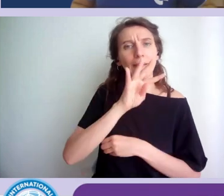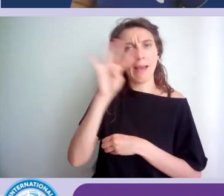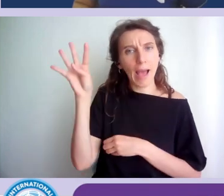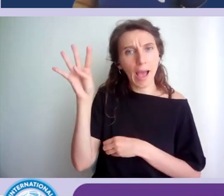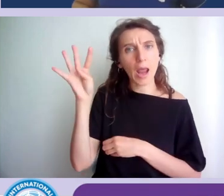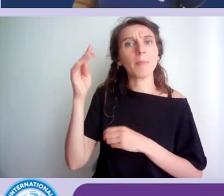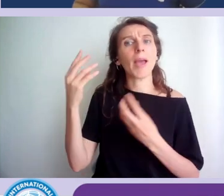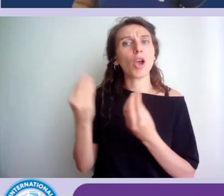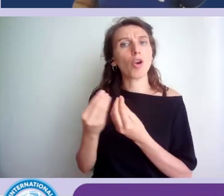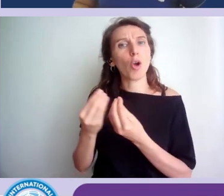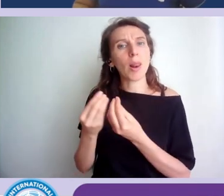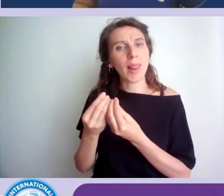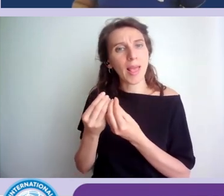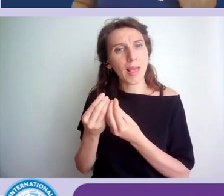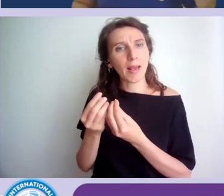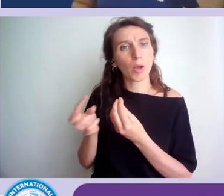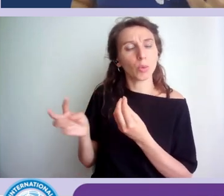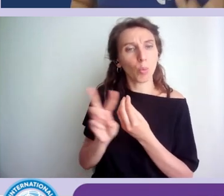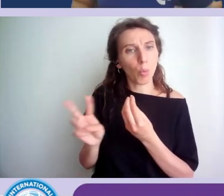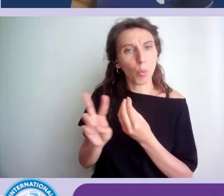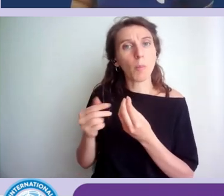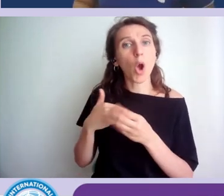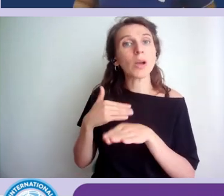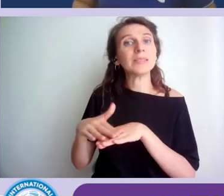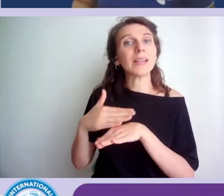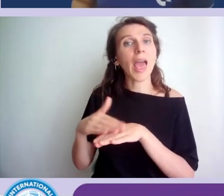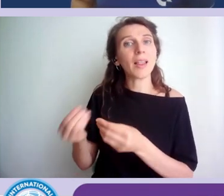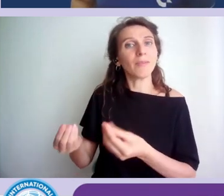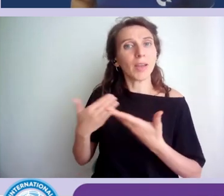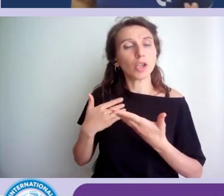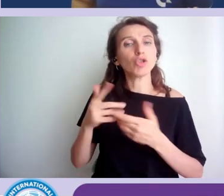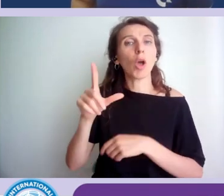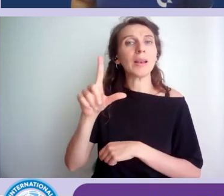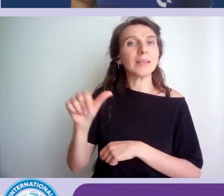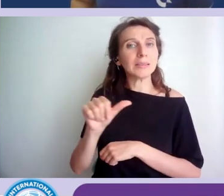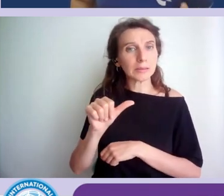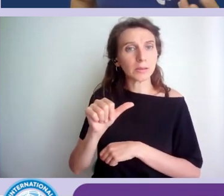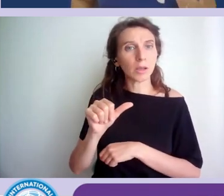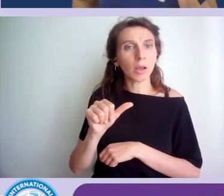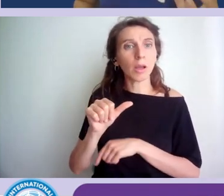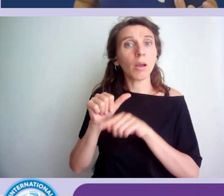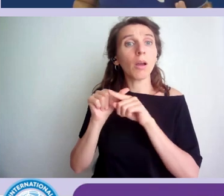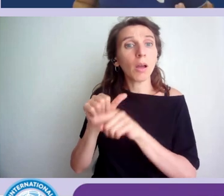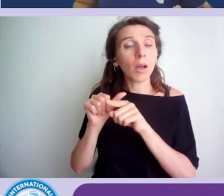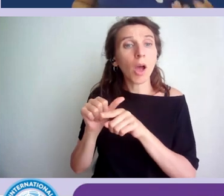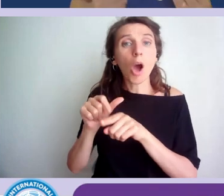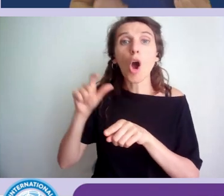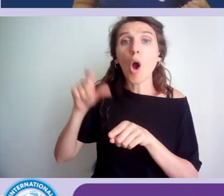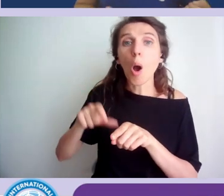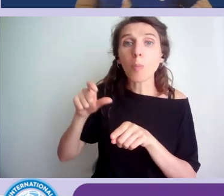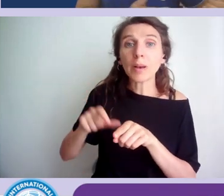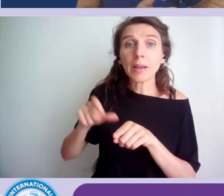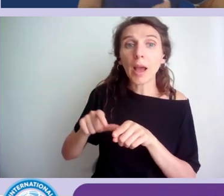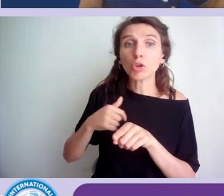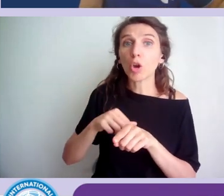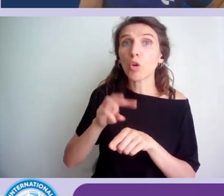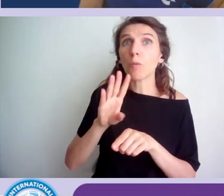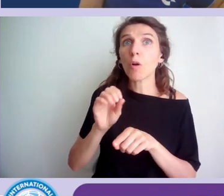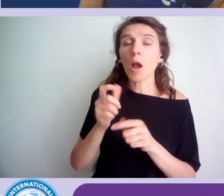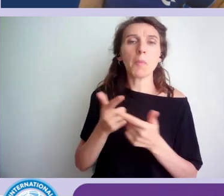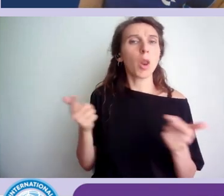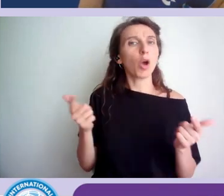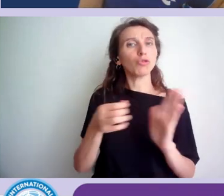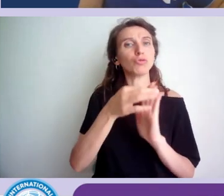e e la collega ci stanno erogando un servizio di Lis che non è obbligatorio per le